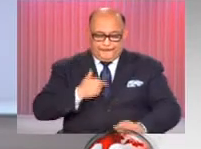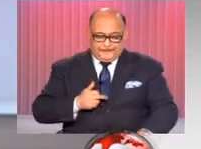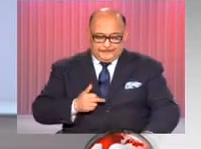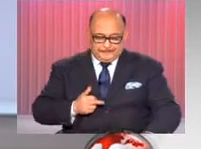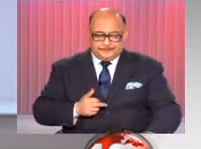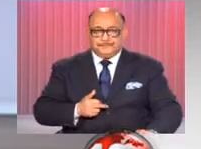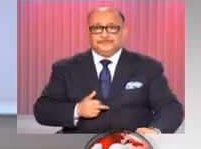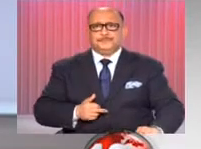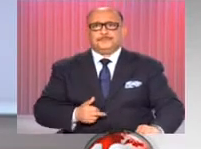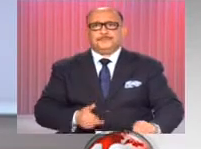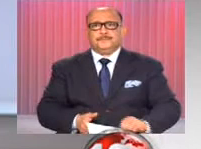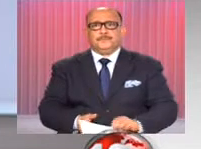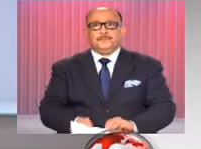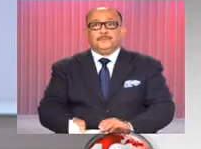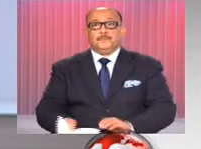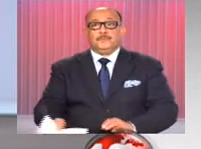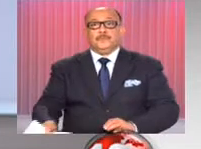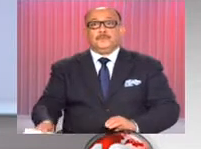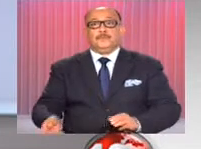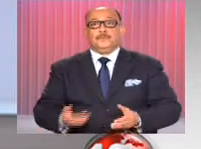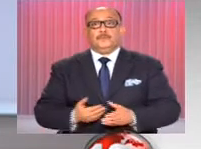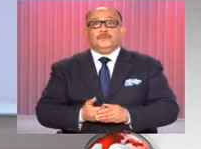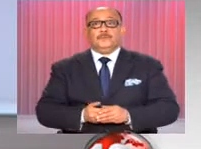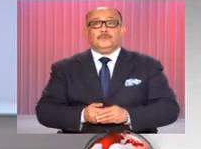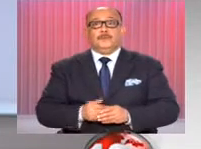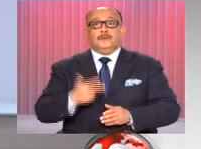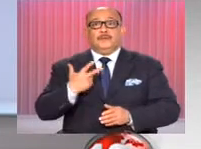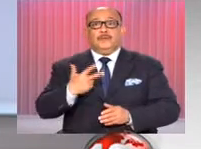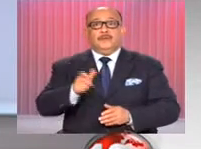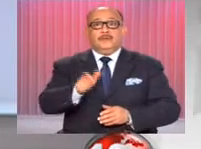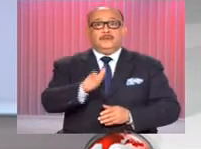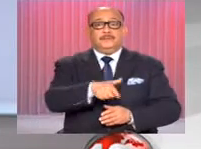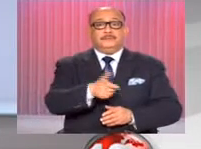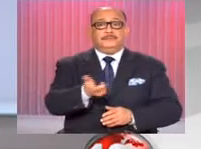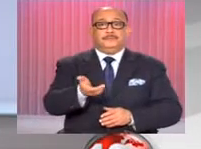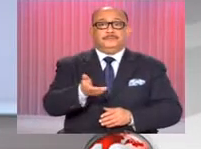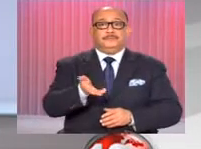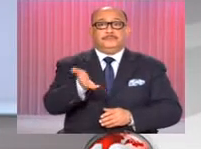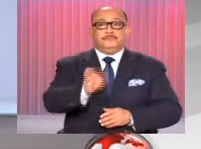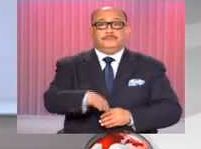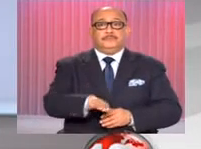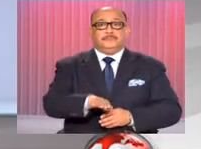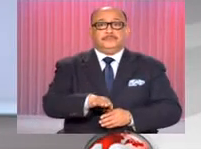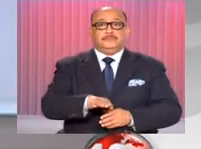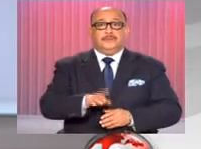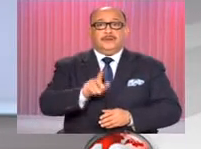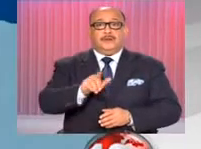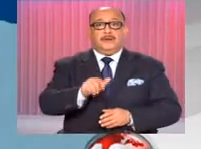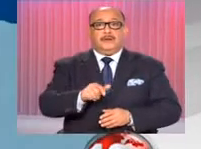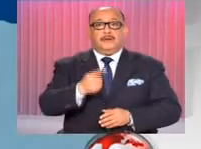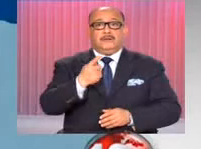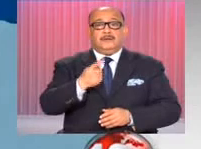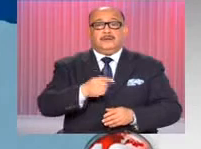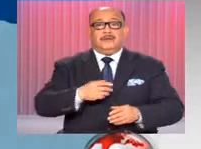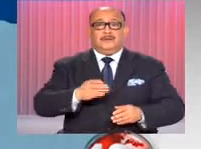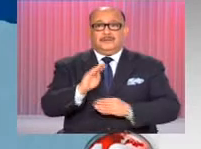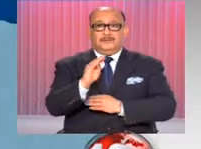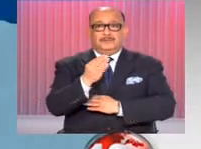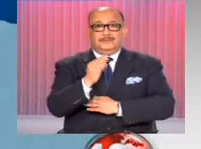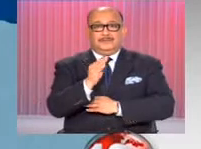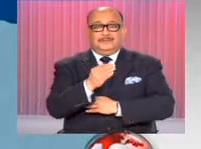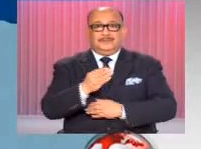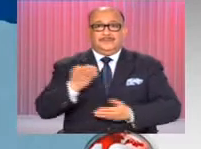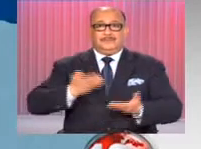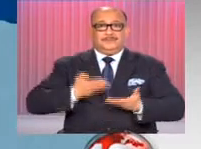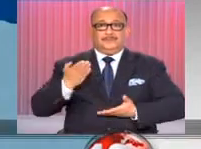لقي أمس 3 أشخاص حتفهم وجرح رضيع بعد أن صدمتهم شاحنة ثقيلة من القطر الليبي في